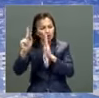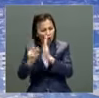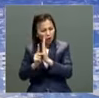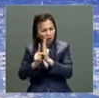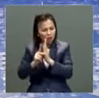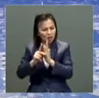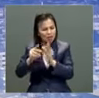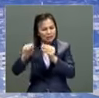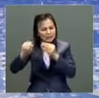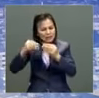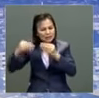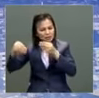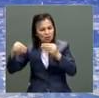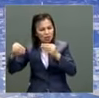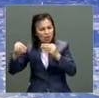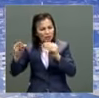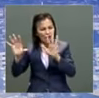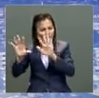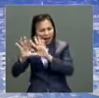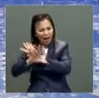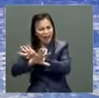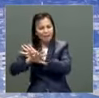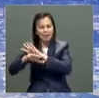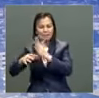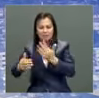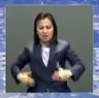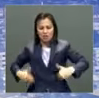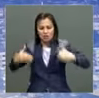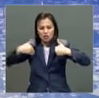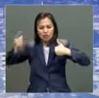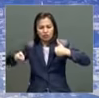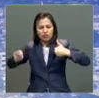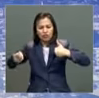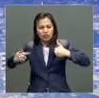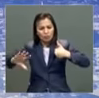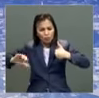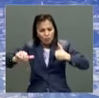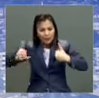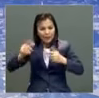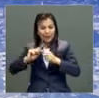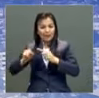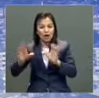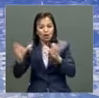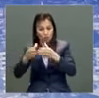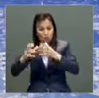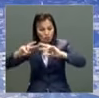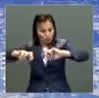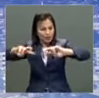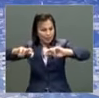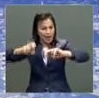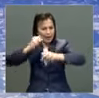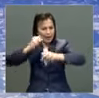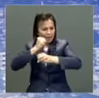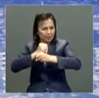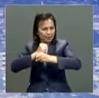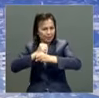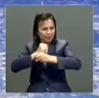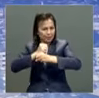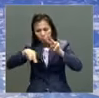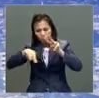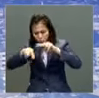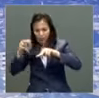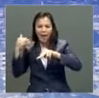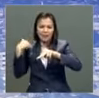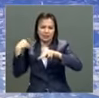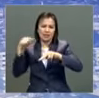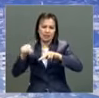หละครับแล้วจะกลับมาสู่ภาพปกตินี้ทีมวิชาการชุดนี้กำลังทำงานกันอย่างเข้มข้นและดูแลกันอย่างเต็ม